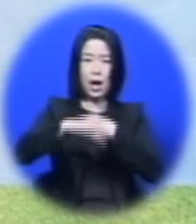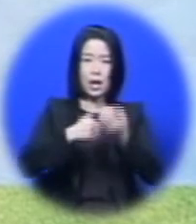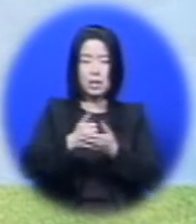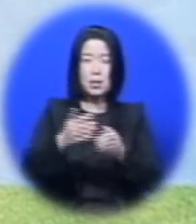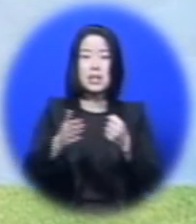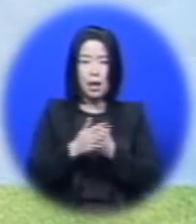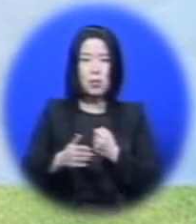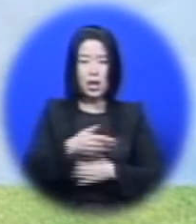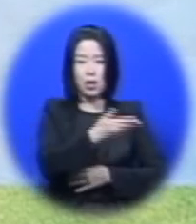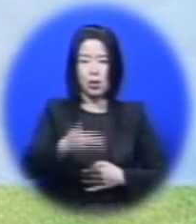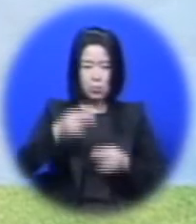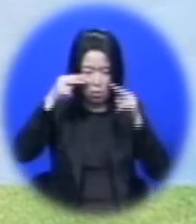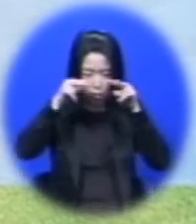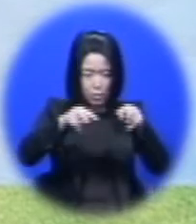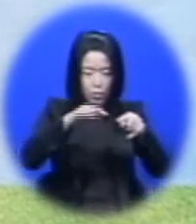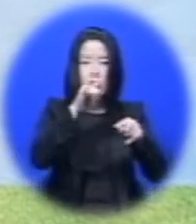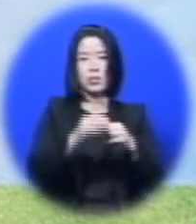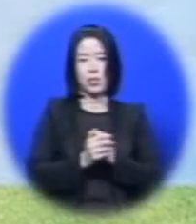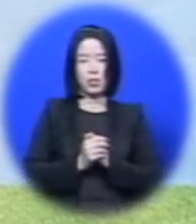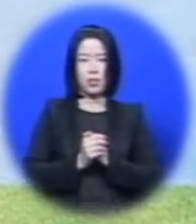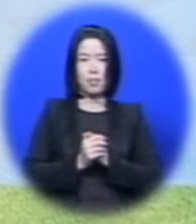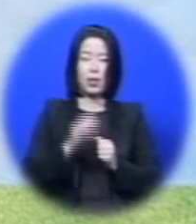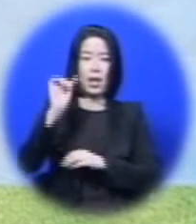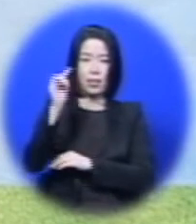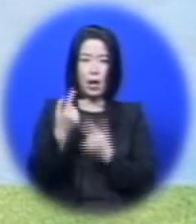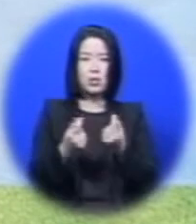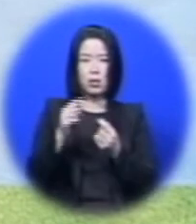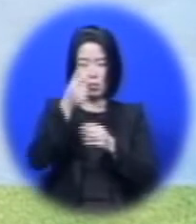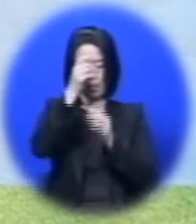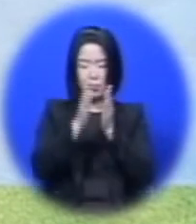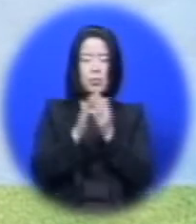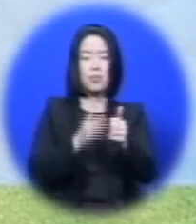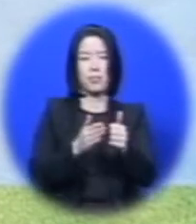그래서 여러분을 주목하시는 겁니다. 다윗처럼 기도하십시오.